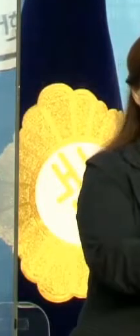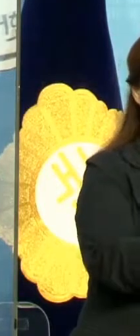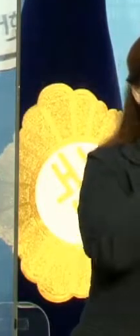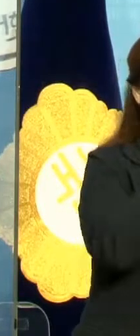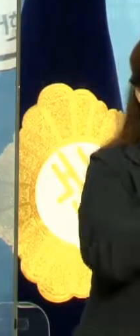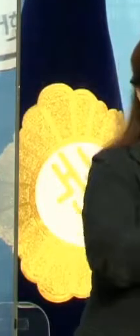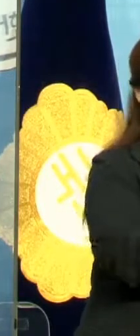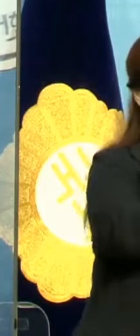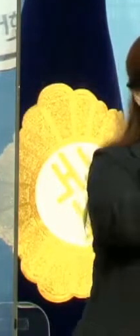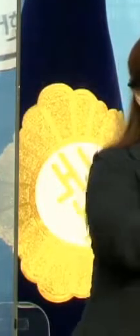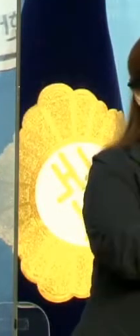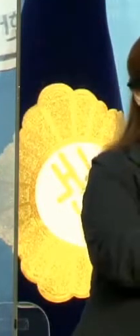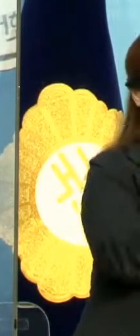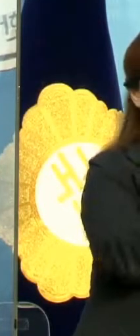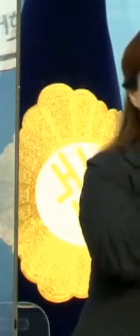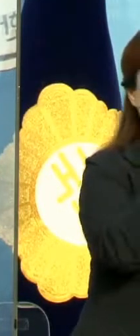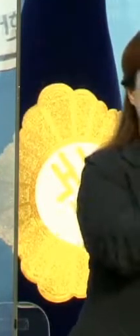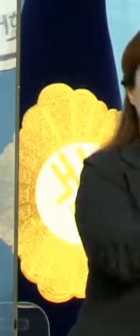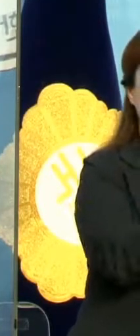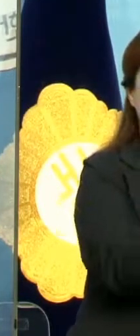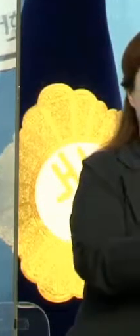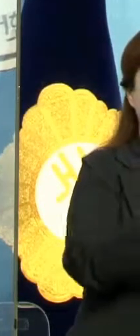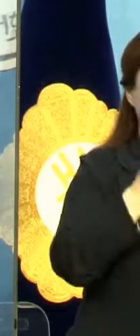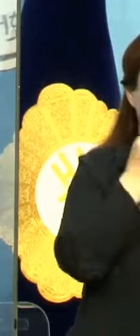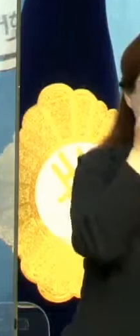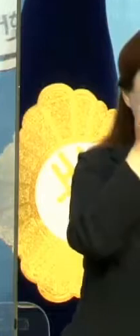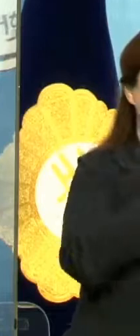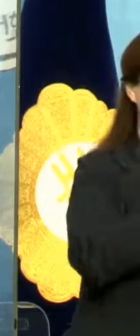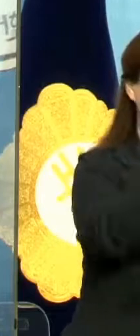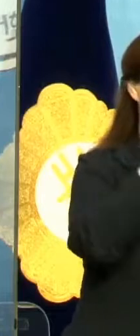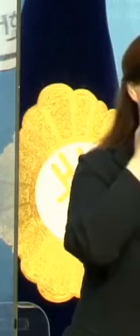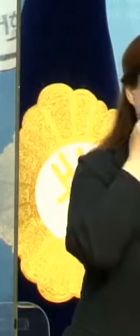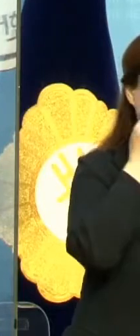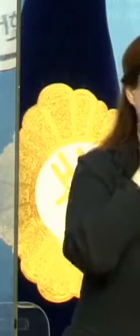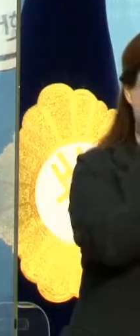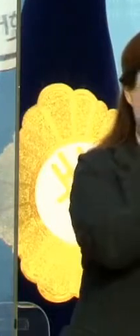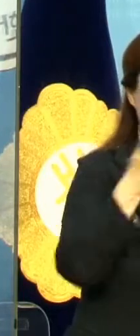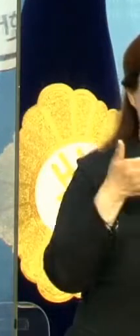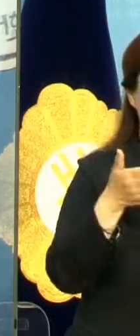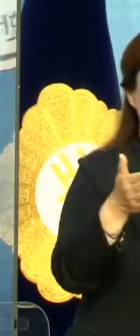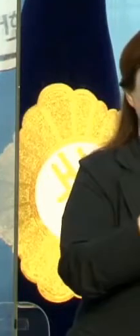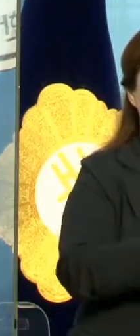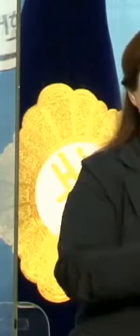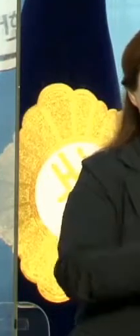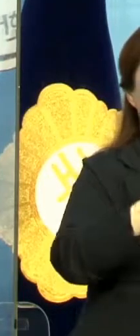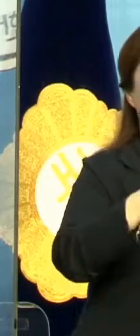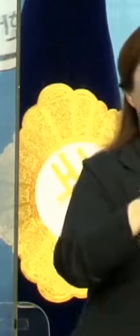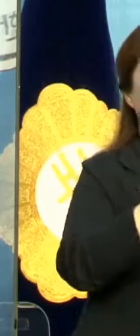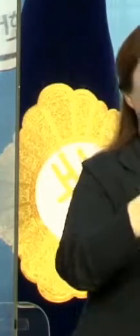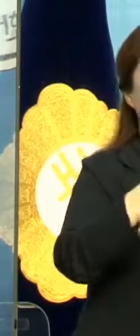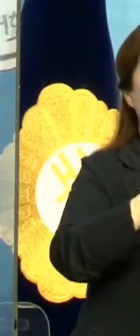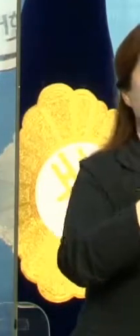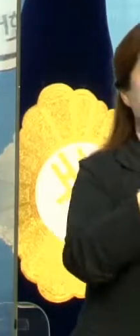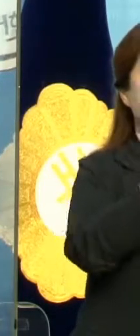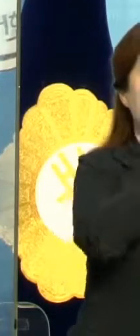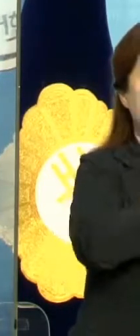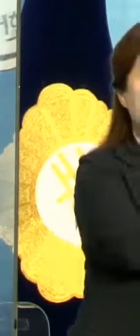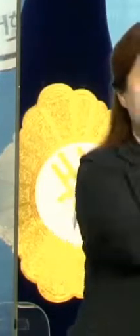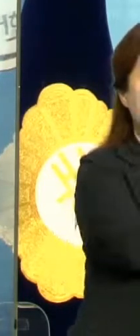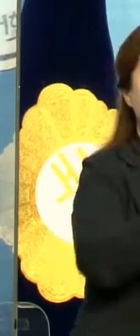통과가 되지 못했습니다 21대 국회에 들어서도 국민 권위 길을 중심으로 해서 이에 충돌방지